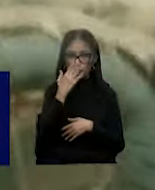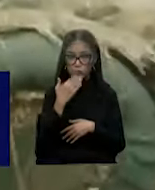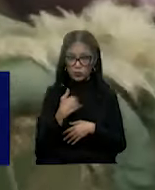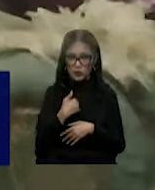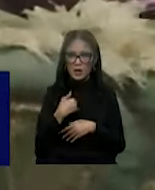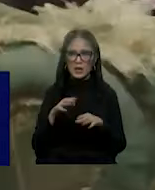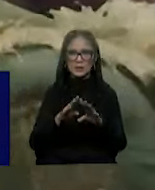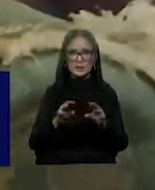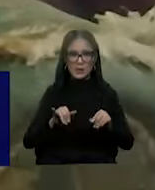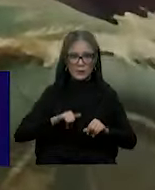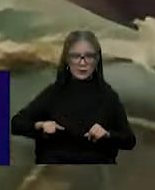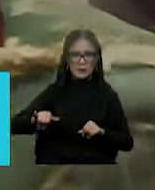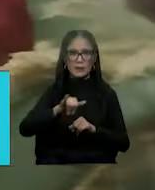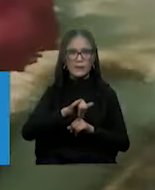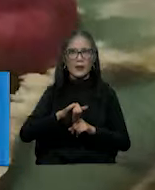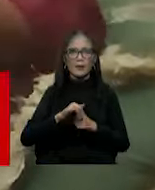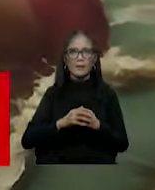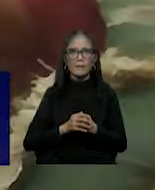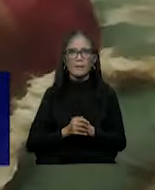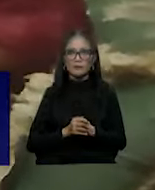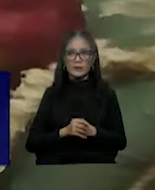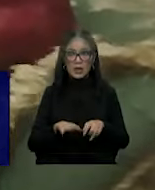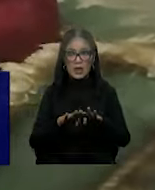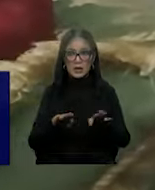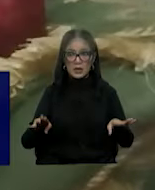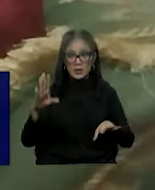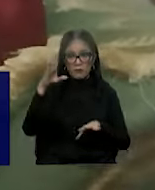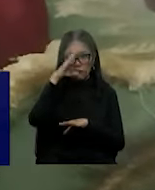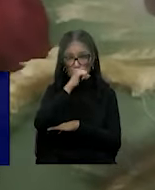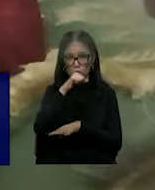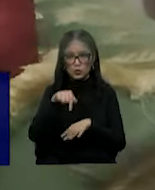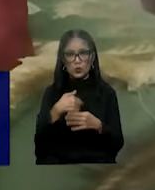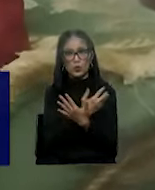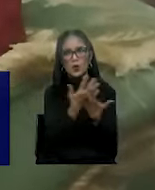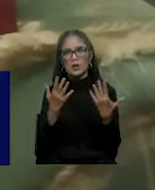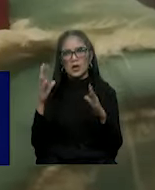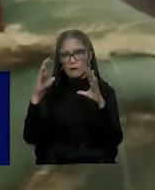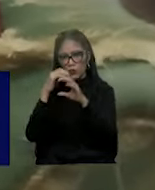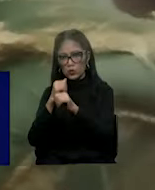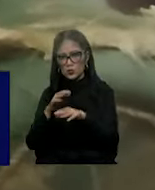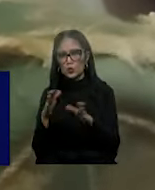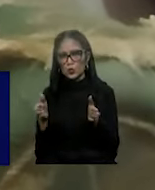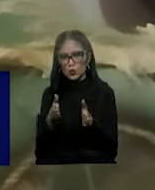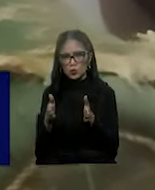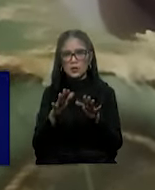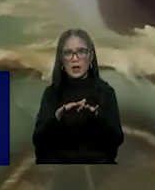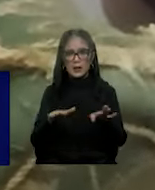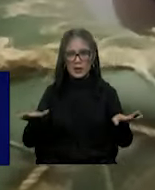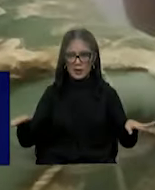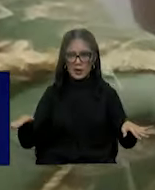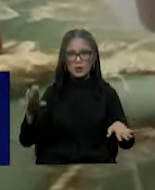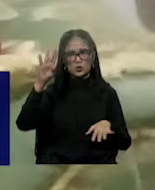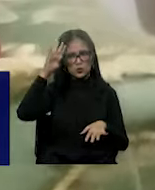Anak apalagi sudah jadi anggota daerah, fokus terus anak, fokus masyarakat, apalagi kita mau ini masih susah,